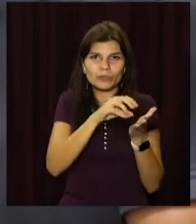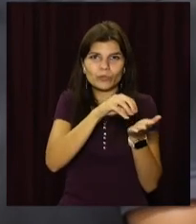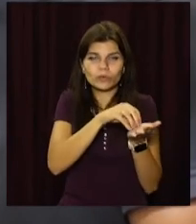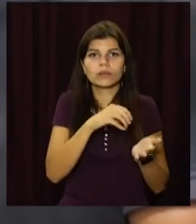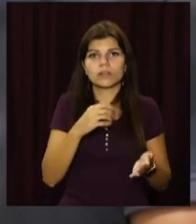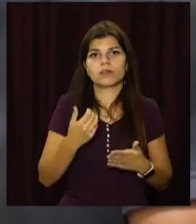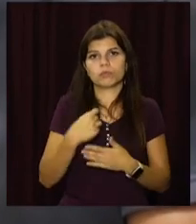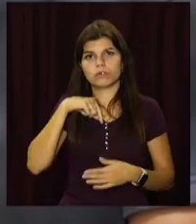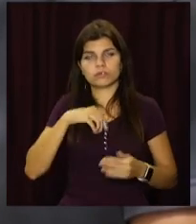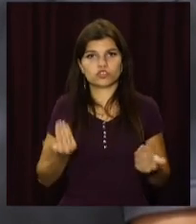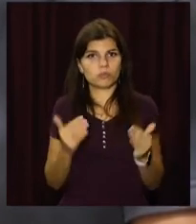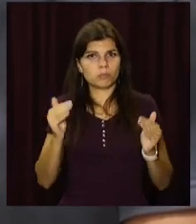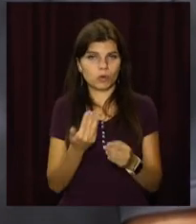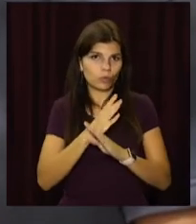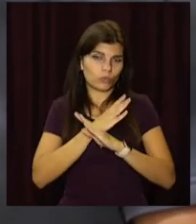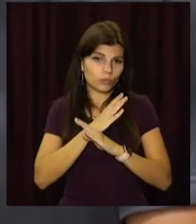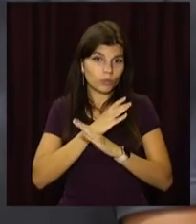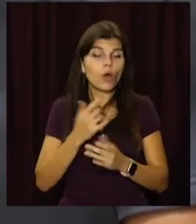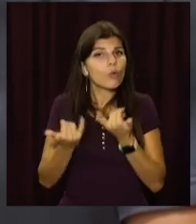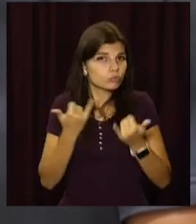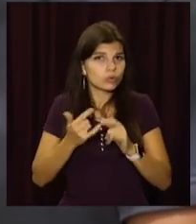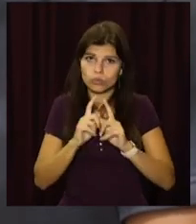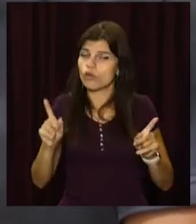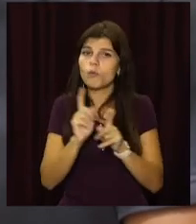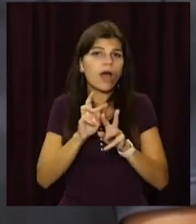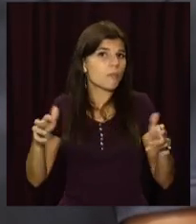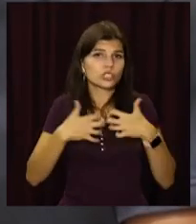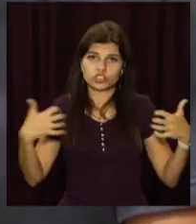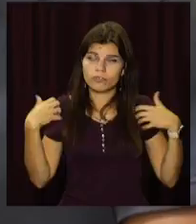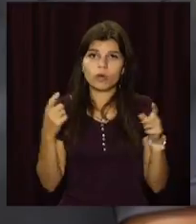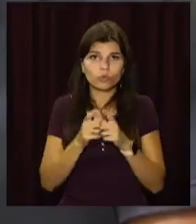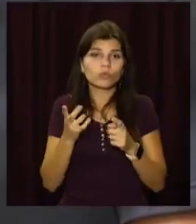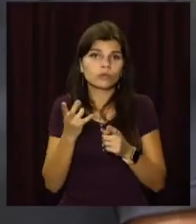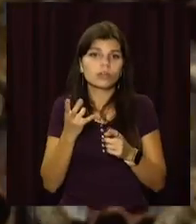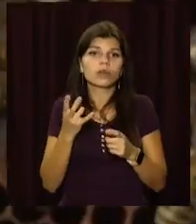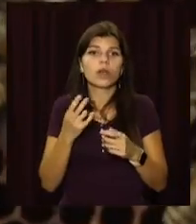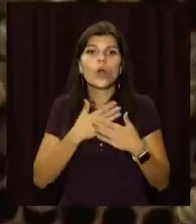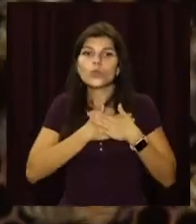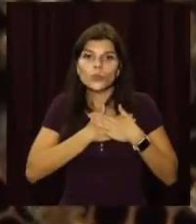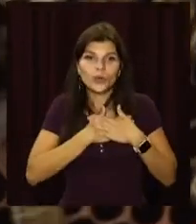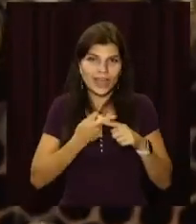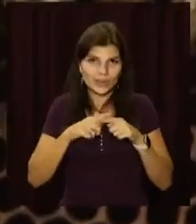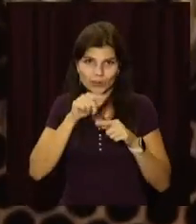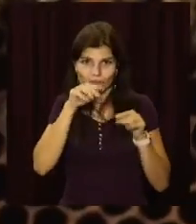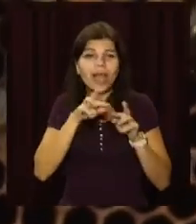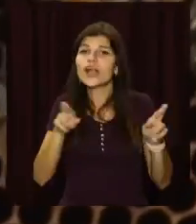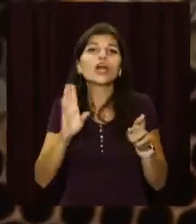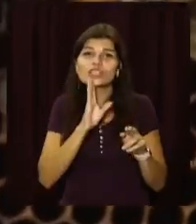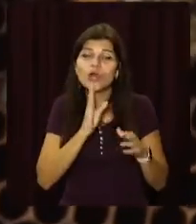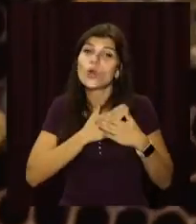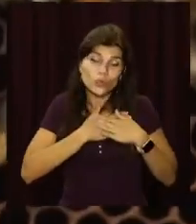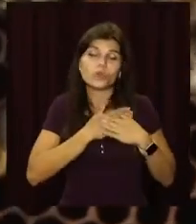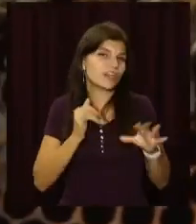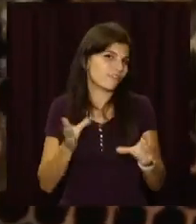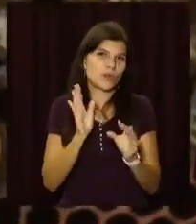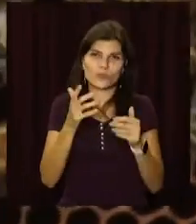Особливий догляд обов'язково, як і за будь-якою живою істотою, треба її насамперед просто любити, як жінок, любиш і все